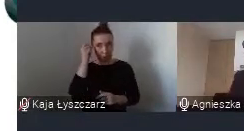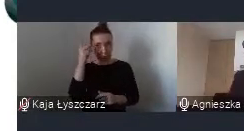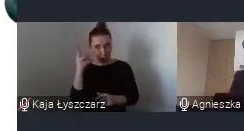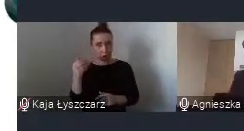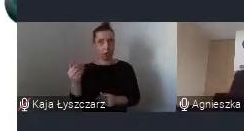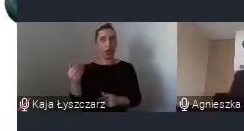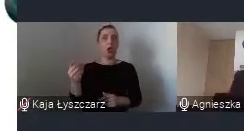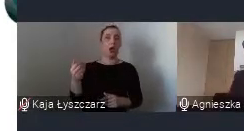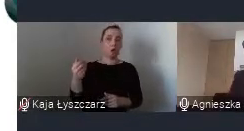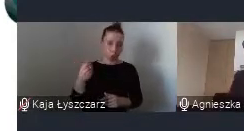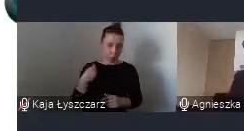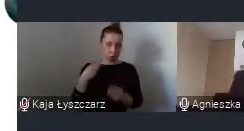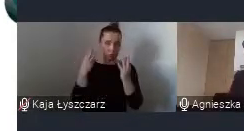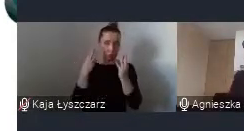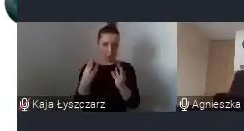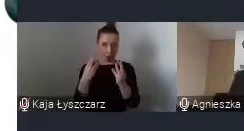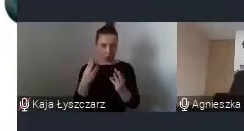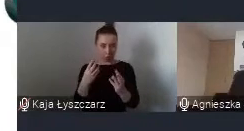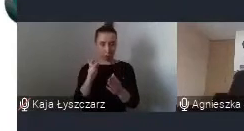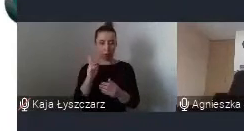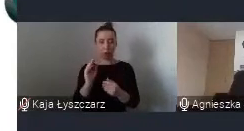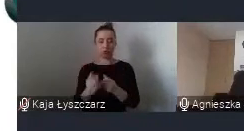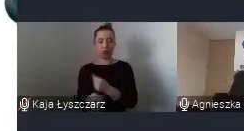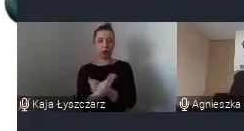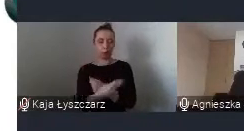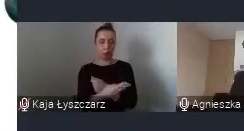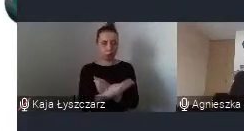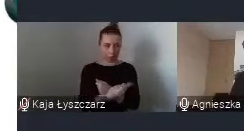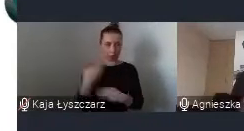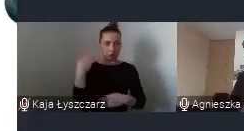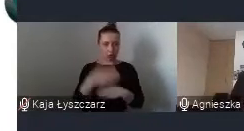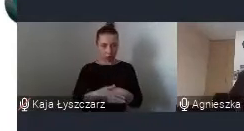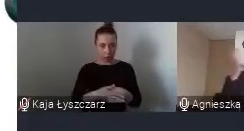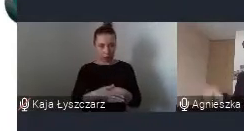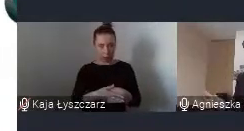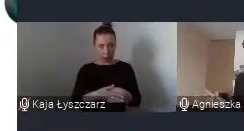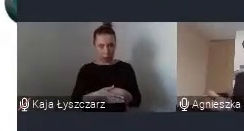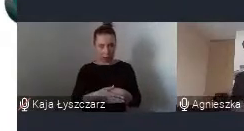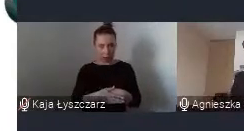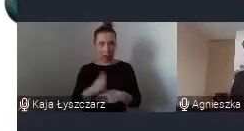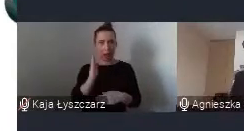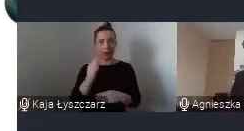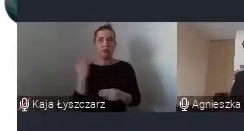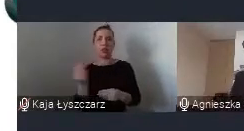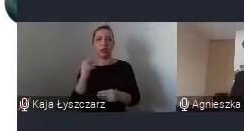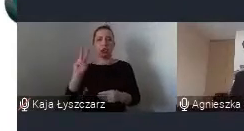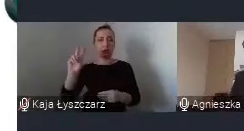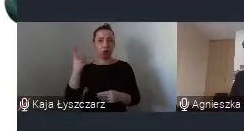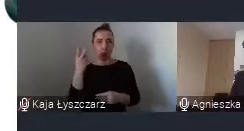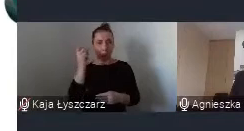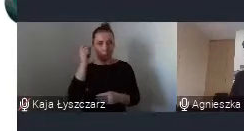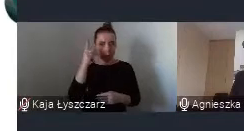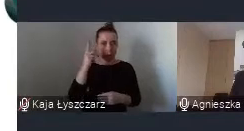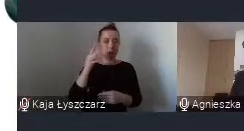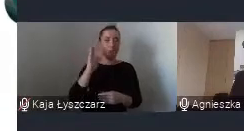pewnym sensie jest zamknięta, przynajmniej nabory są zamknięte i już tylko trwa realizacja projektów, a będzie jeszcze ważniejsza